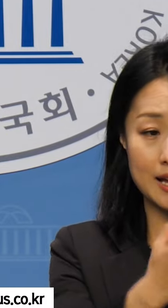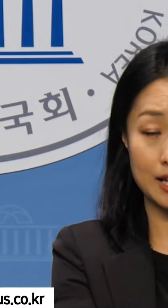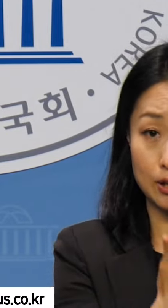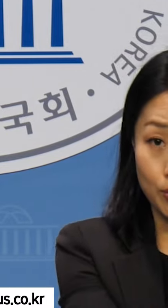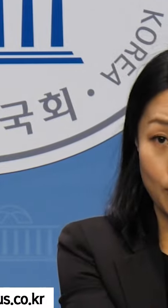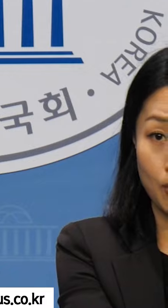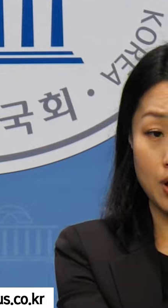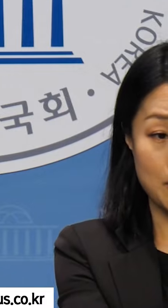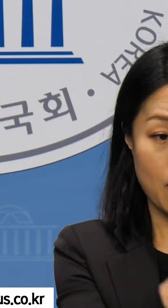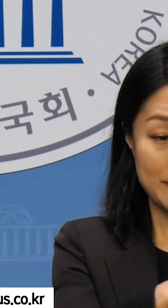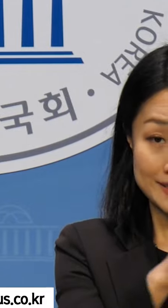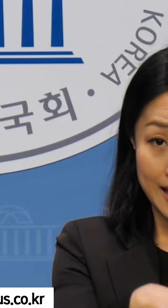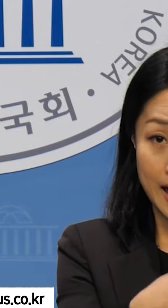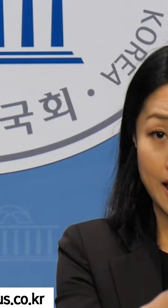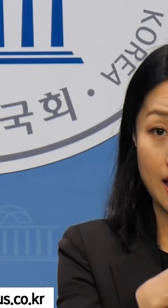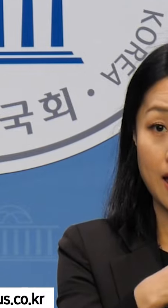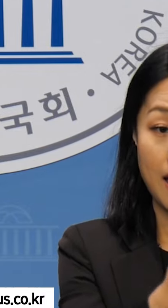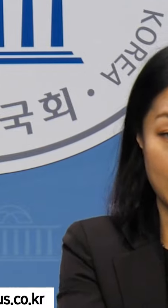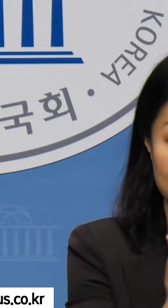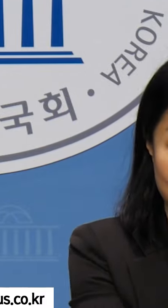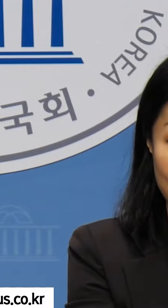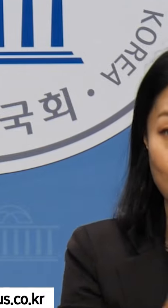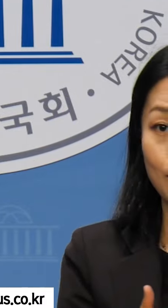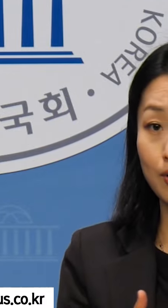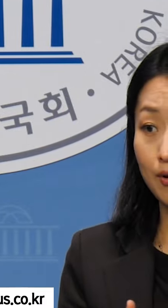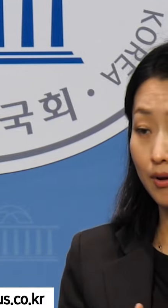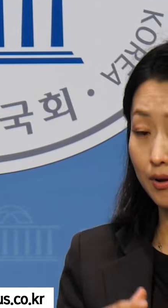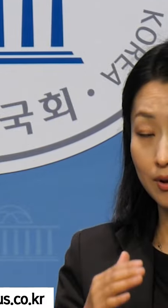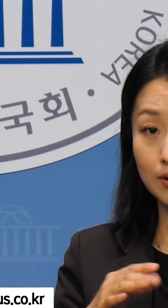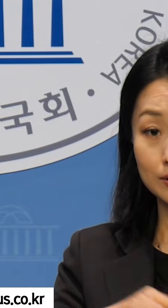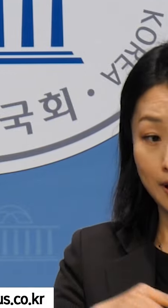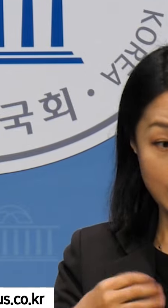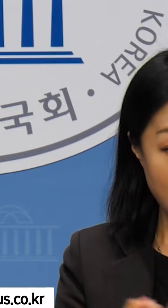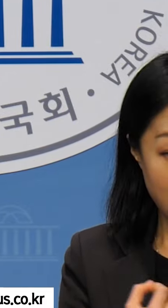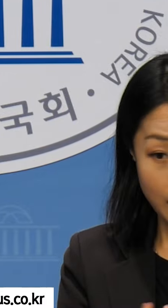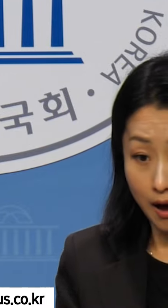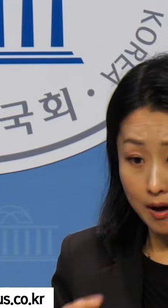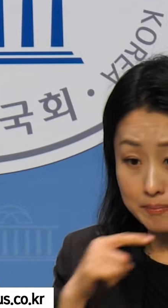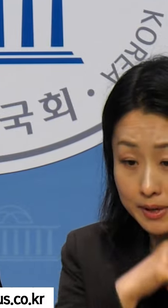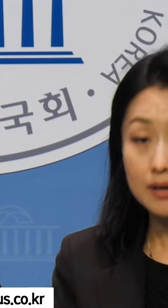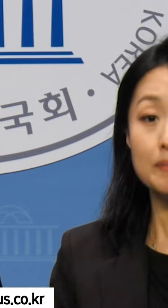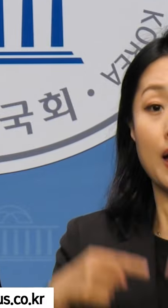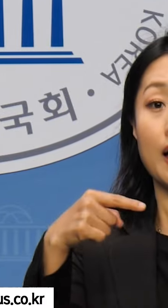국세 수입에 구멍이 나서 민생예산 집행에도 차질을 빚을 지경입니다.